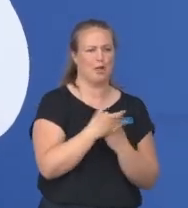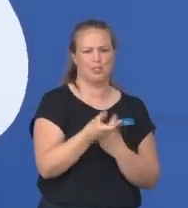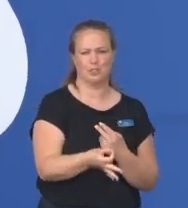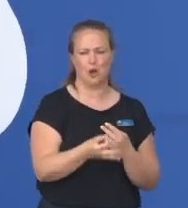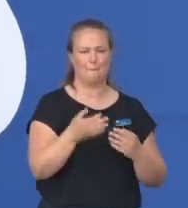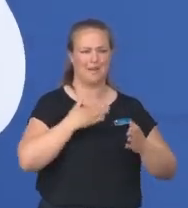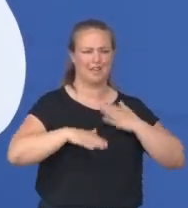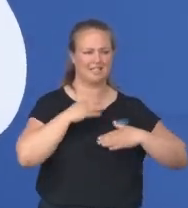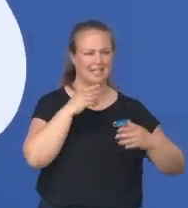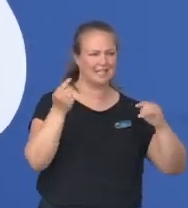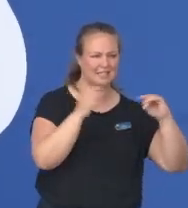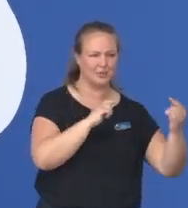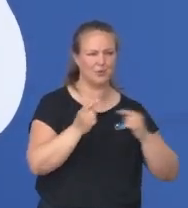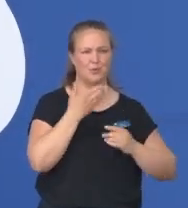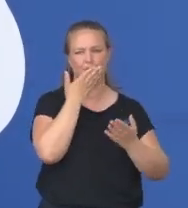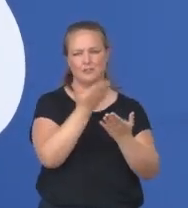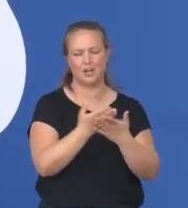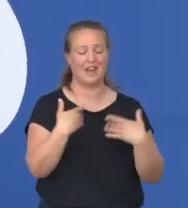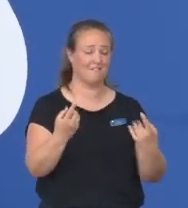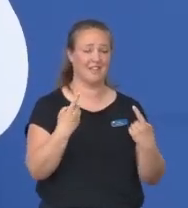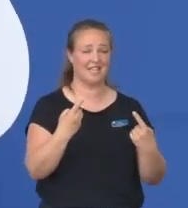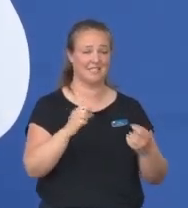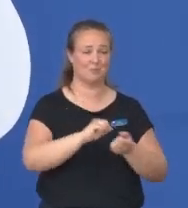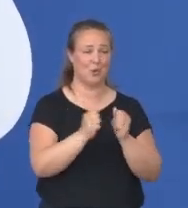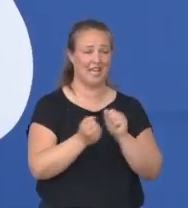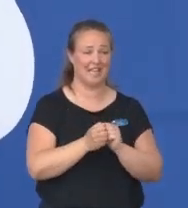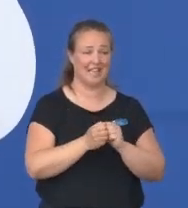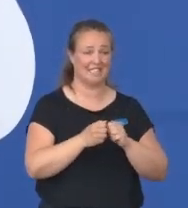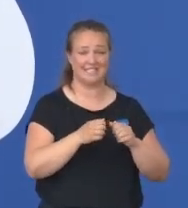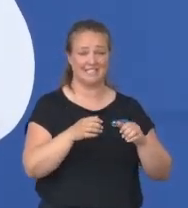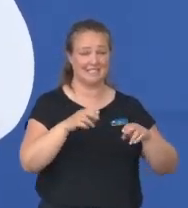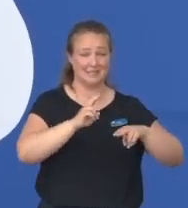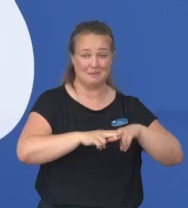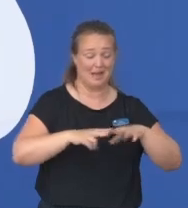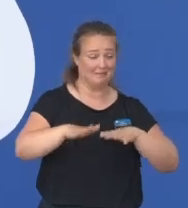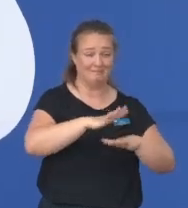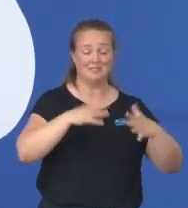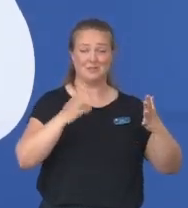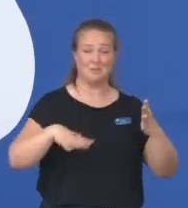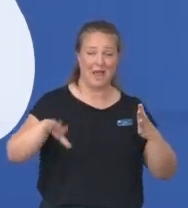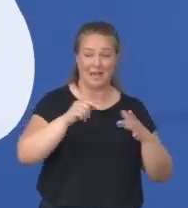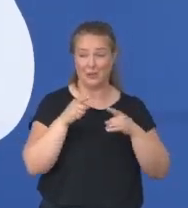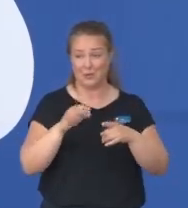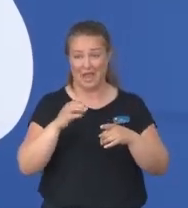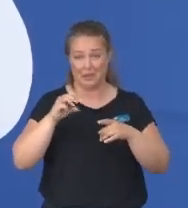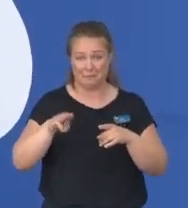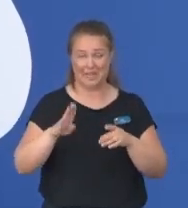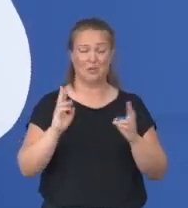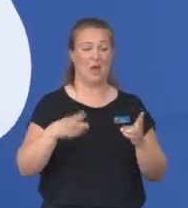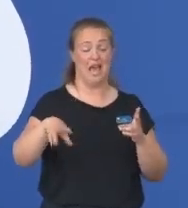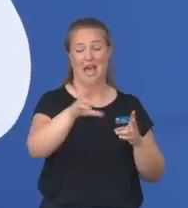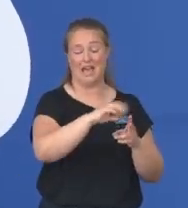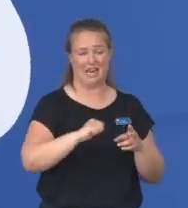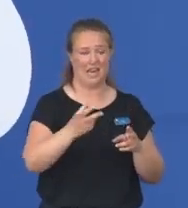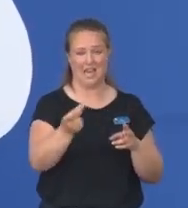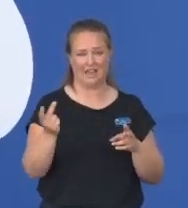diskussioner och förslag. Det är en fantastisk politisk arena som du, Ahmed, och hela Järvaveckan och alla partners jobbar fram. Och så vill jag såklart också